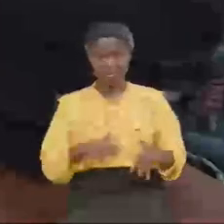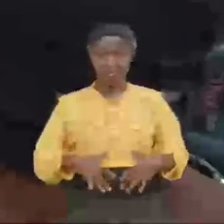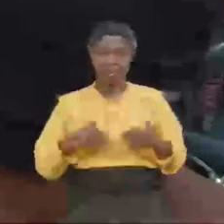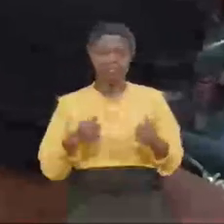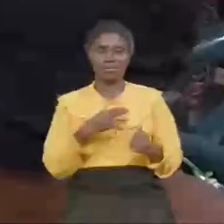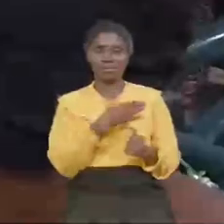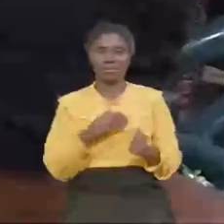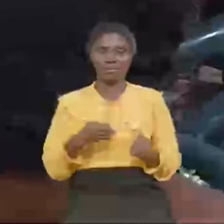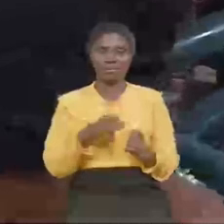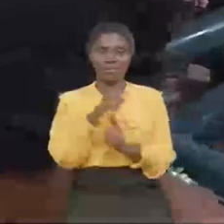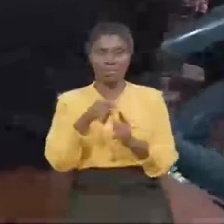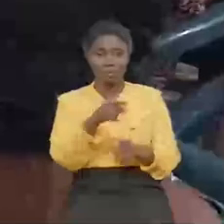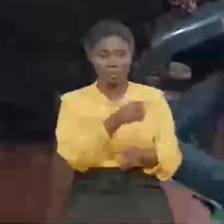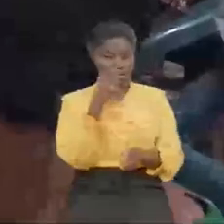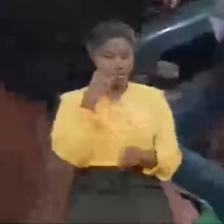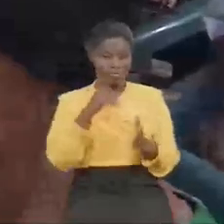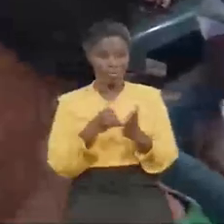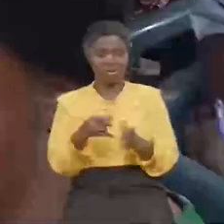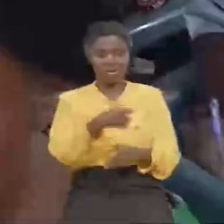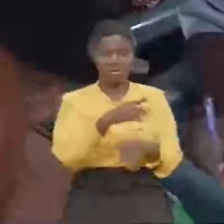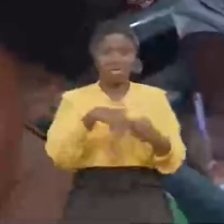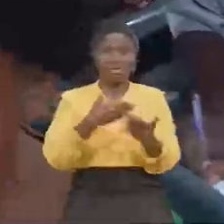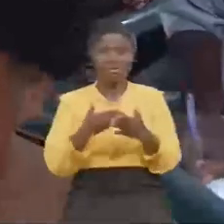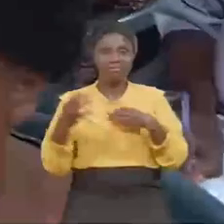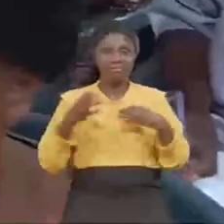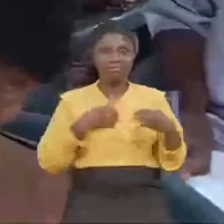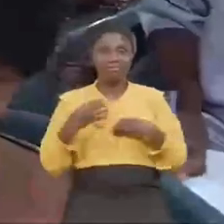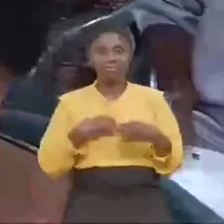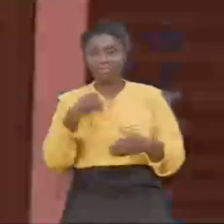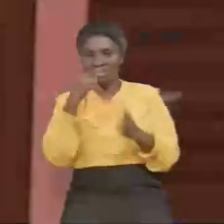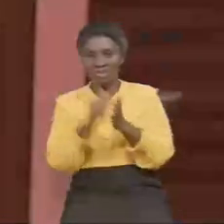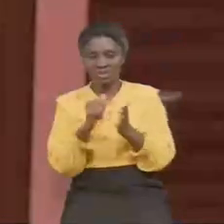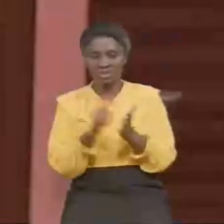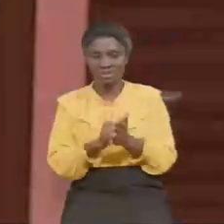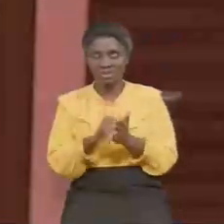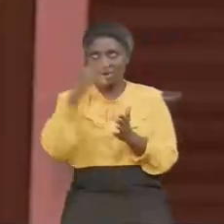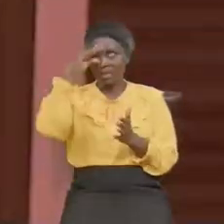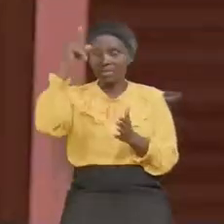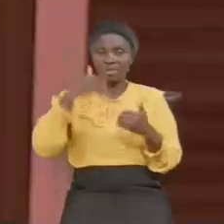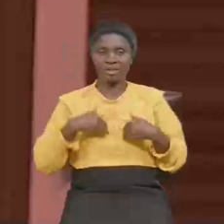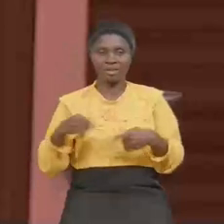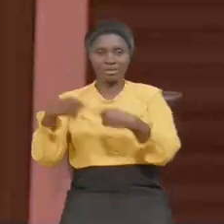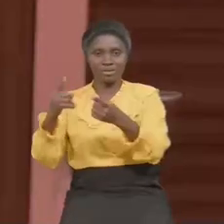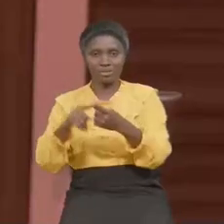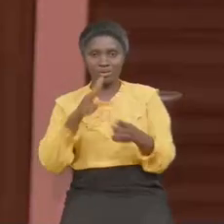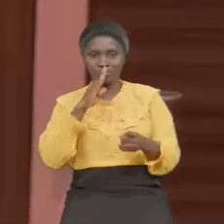murmuraient. Tous murmuraient, disaient, il est allé loger chez un homme pécheur.